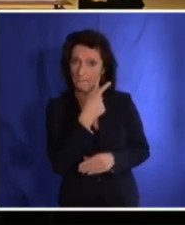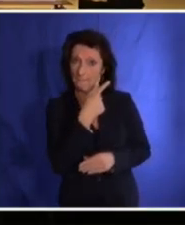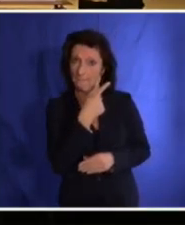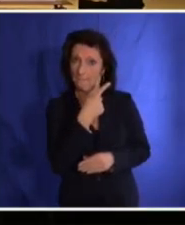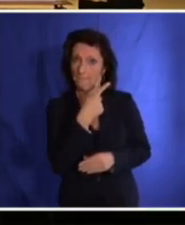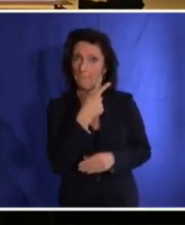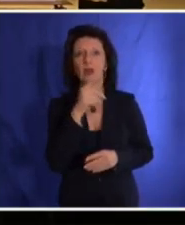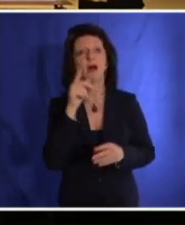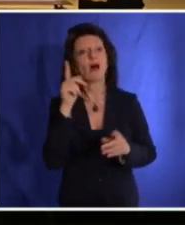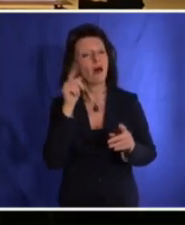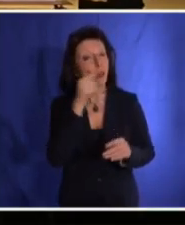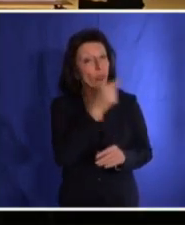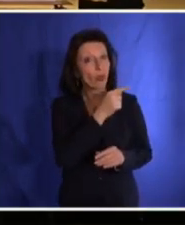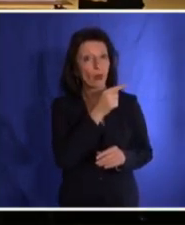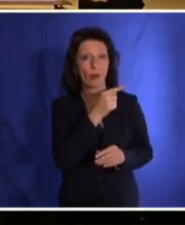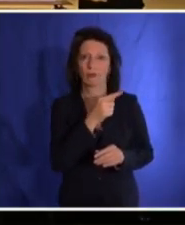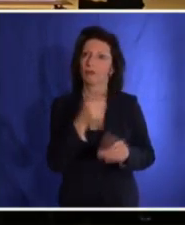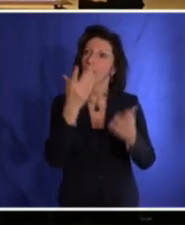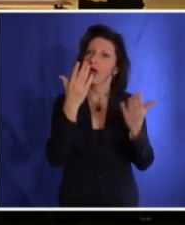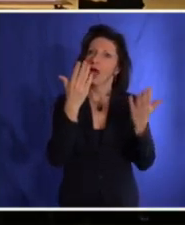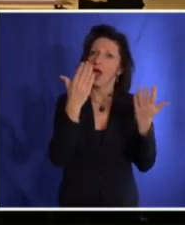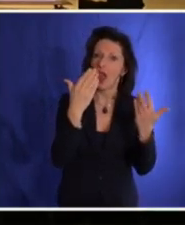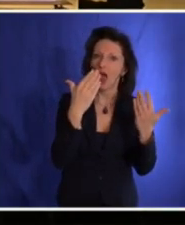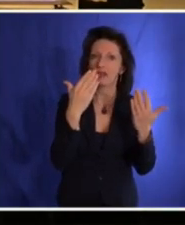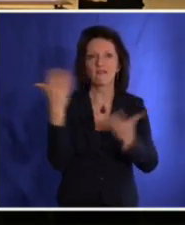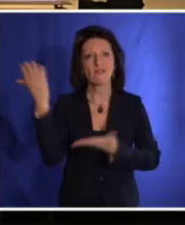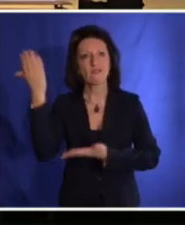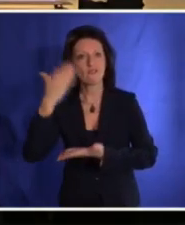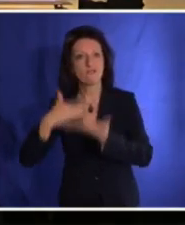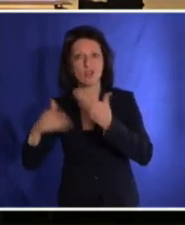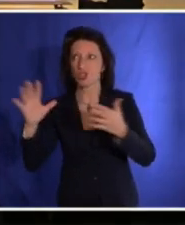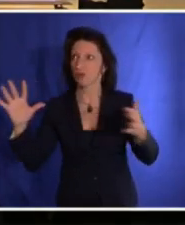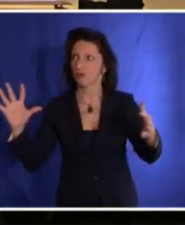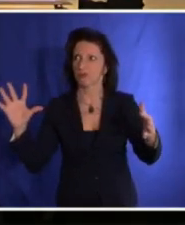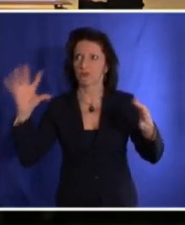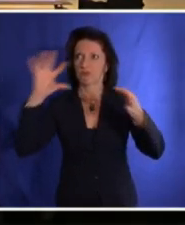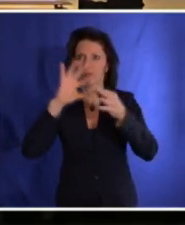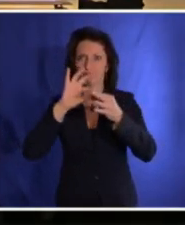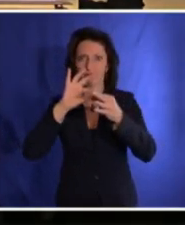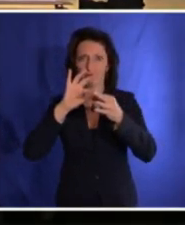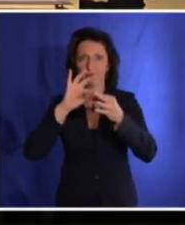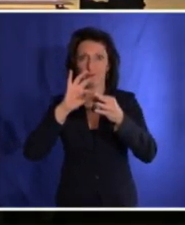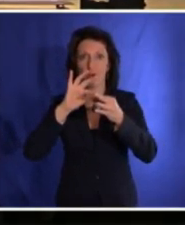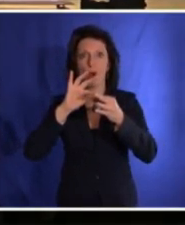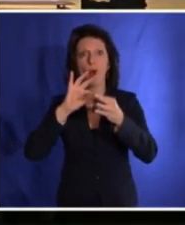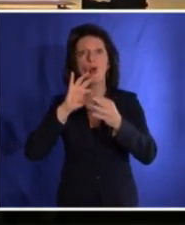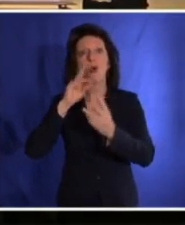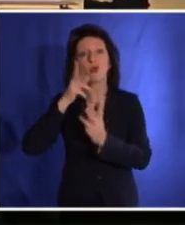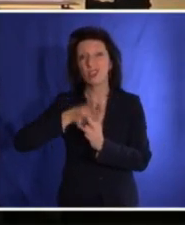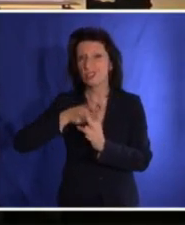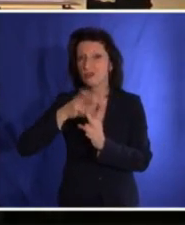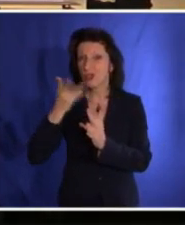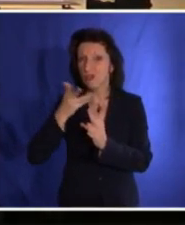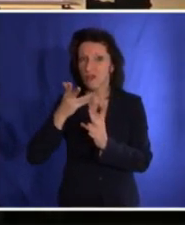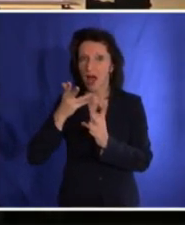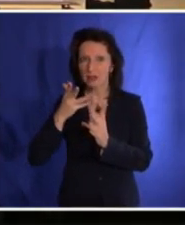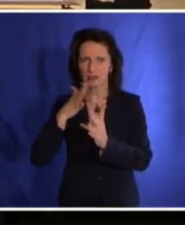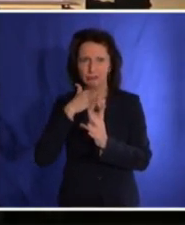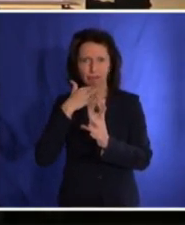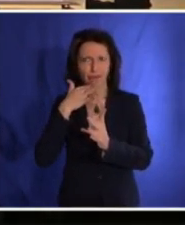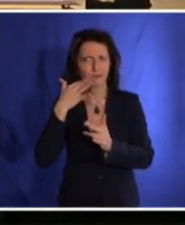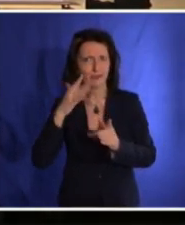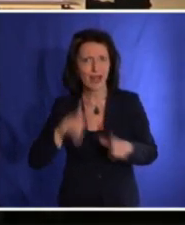Wirtschaft zusammenführt und dazwischen ist eine Handvoll Leben. Das beschreibt sehr gut den